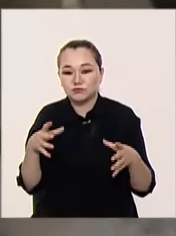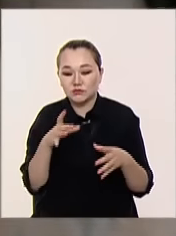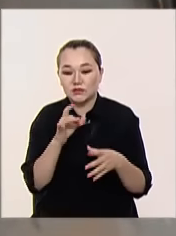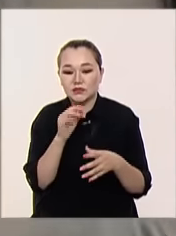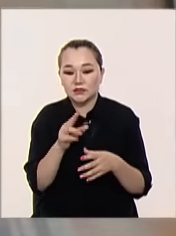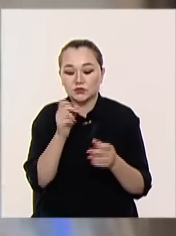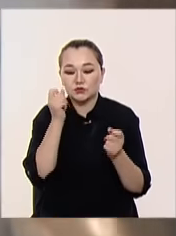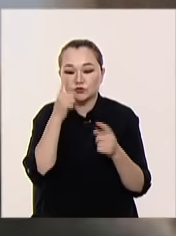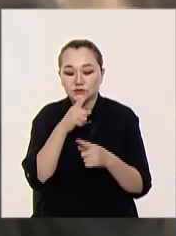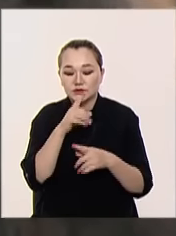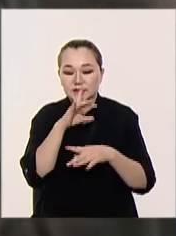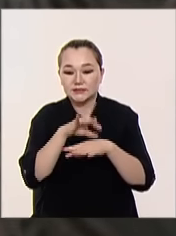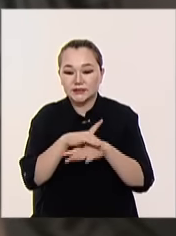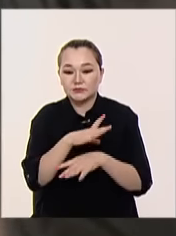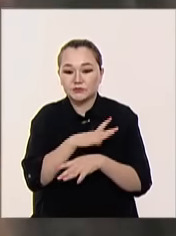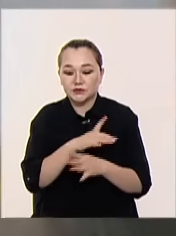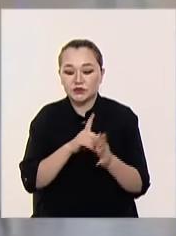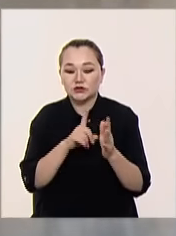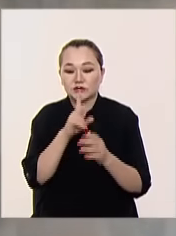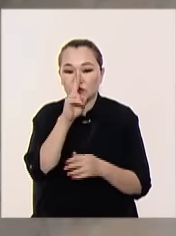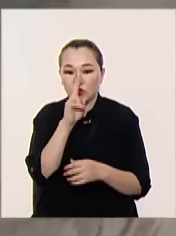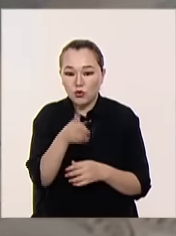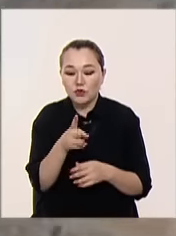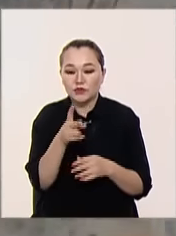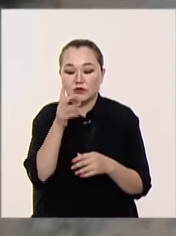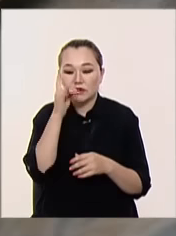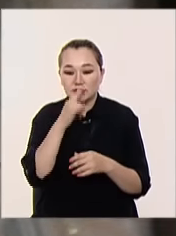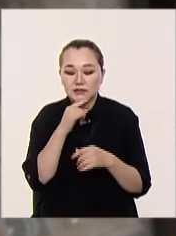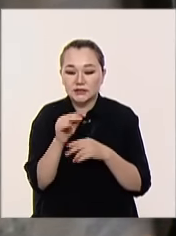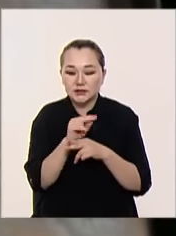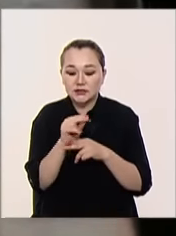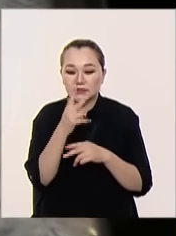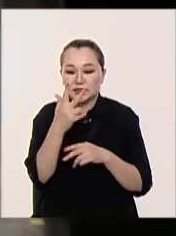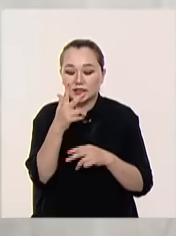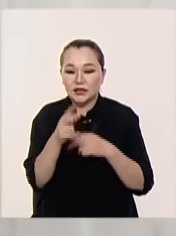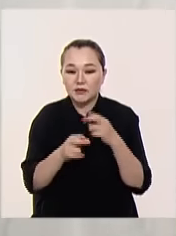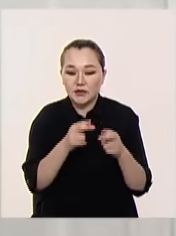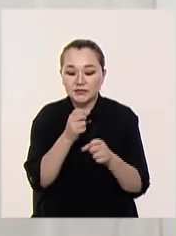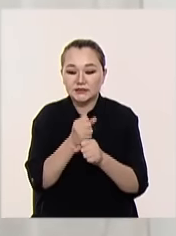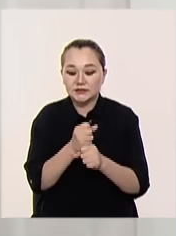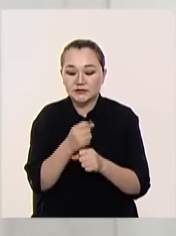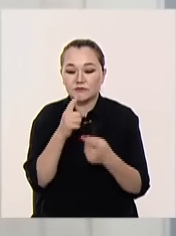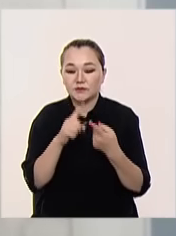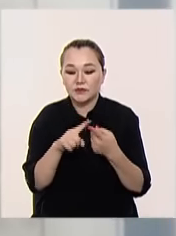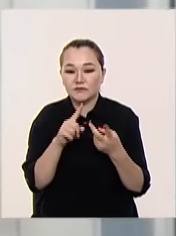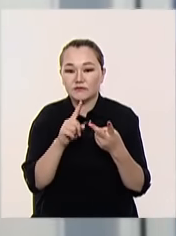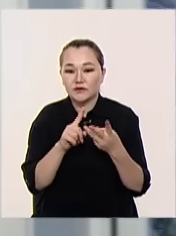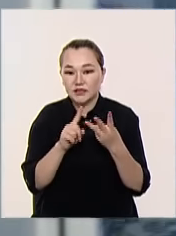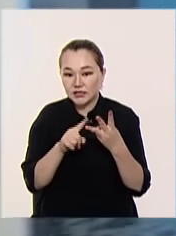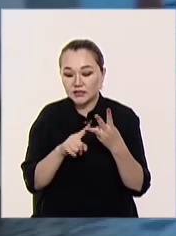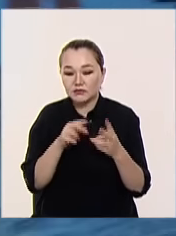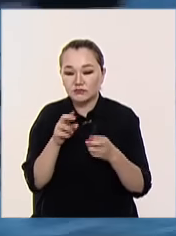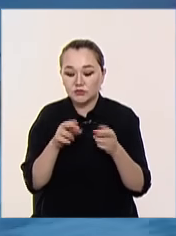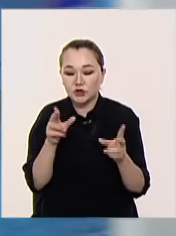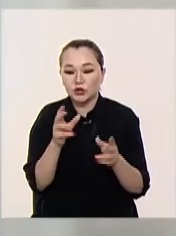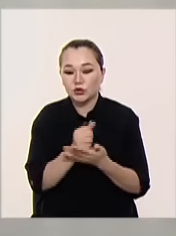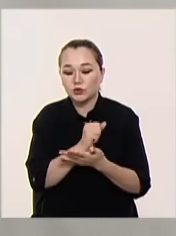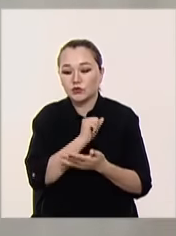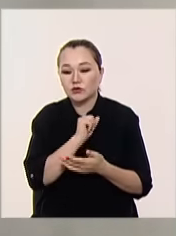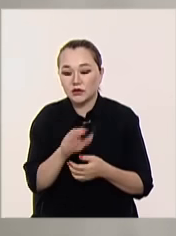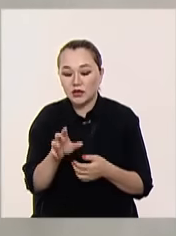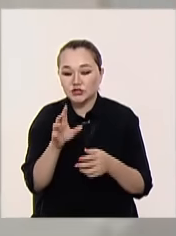екені анықталған. Алғашқы 2 жылда елде ем алып, 3 операция жасатыпты. Алайда 1-ші және 3-ші ота сәтсіз аяқталғаннан